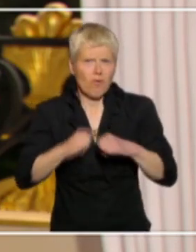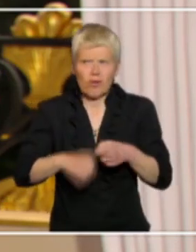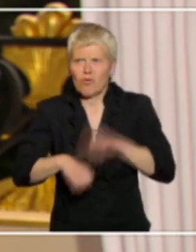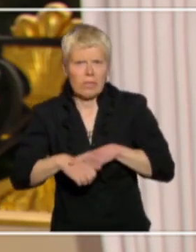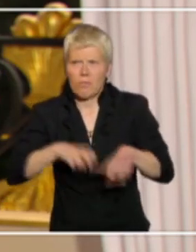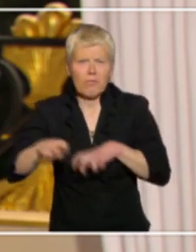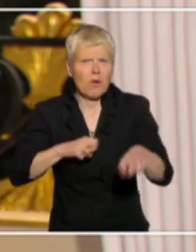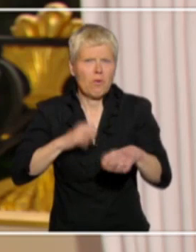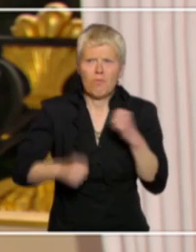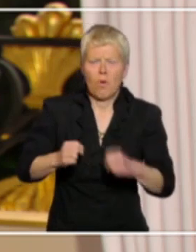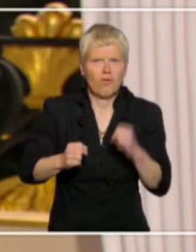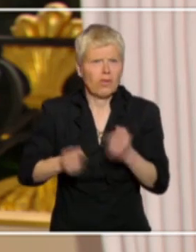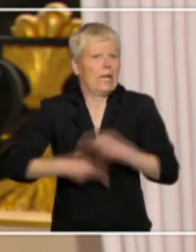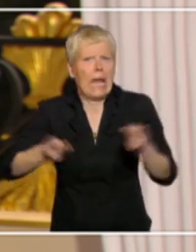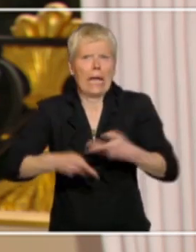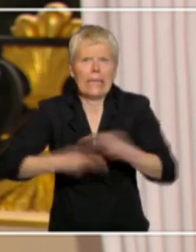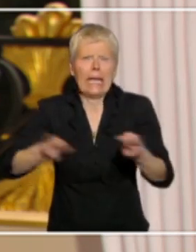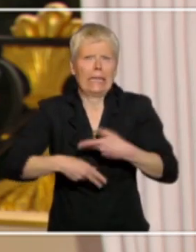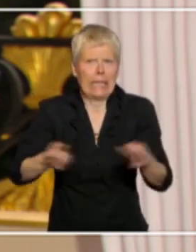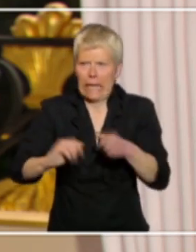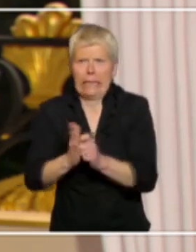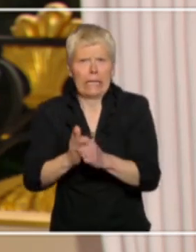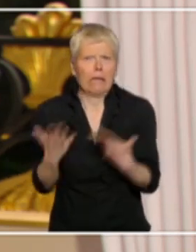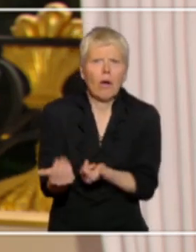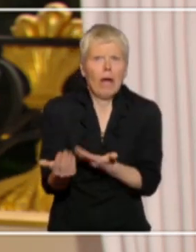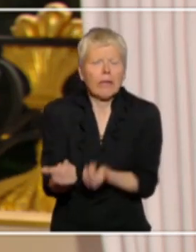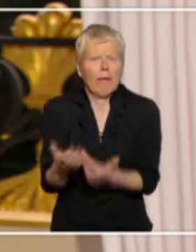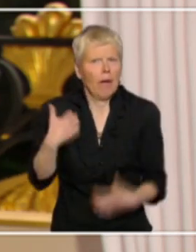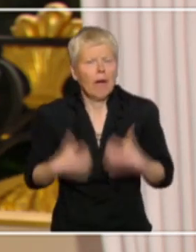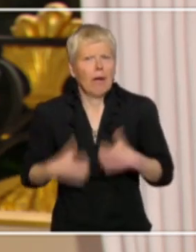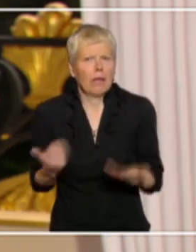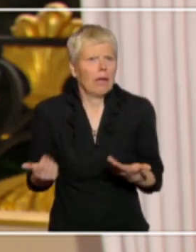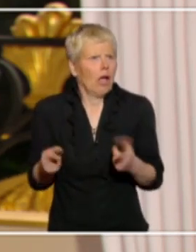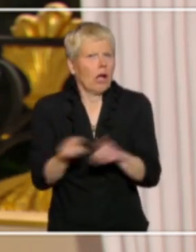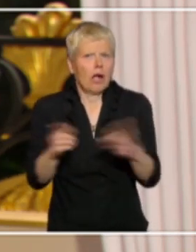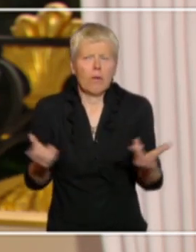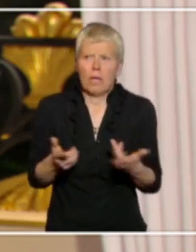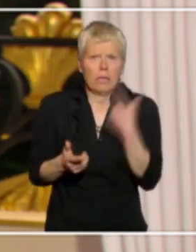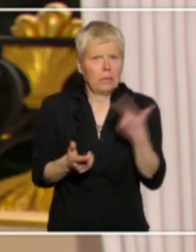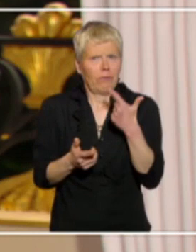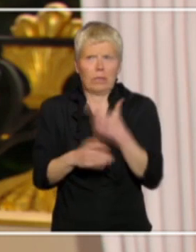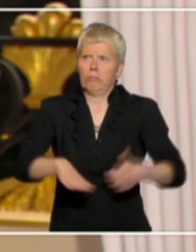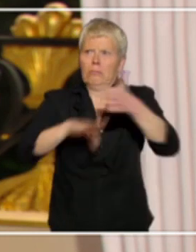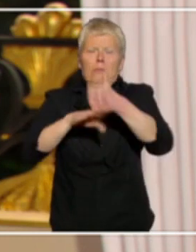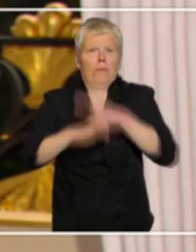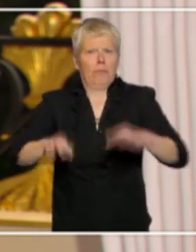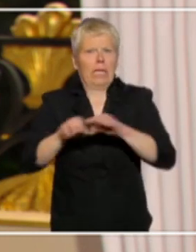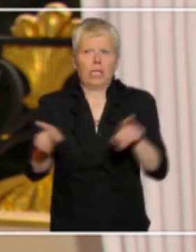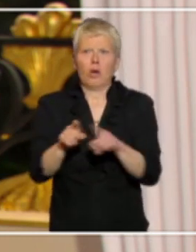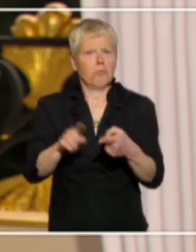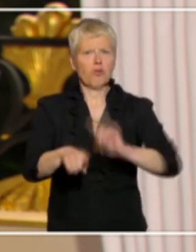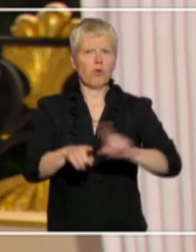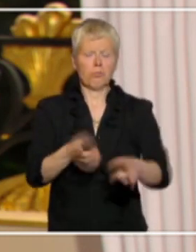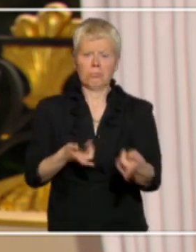instant pouvoir dire les annonces qui étaient prévu à telle date comme si être à la tête d'un pays n'était qu'administrer des